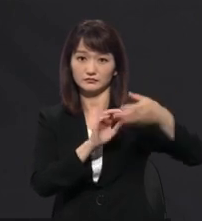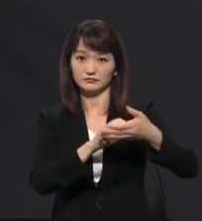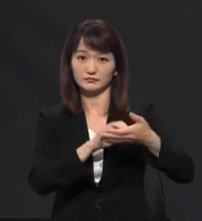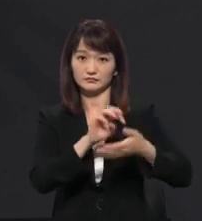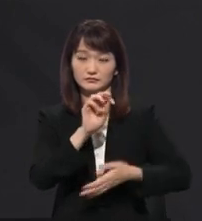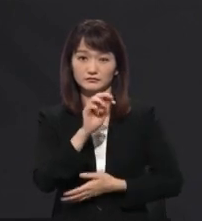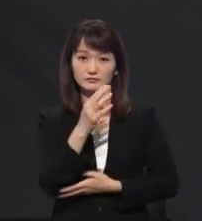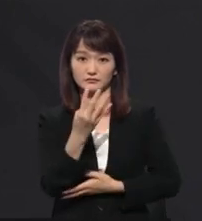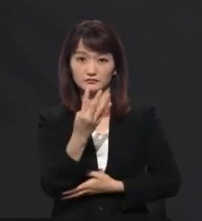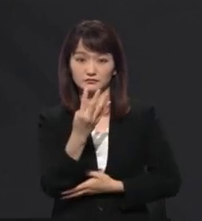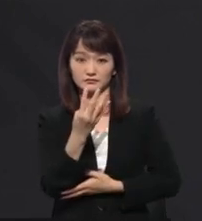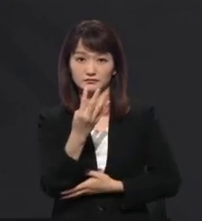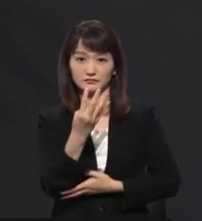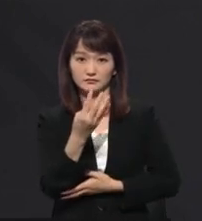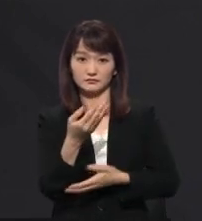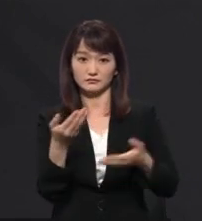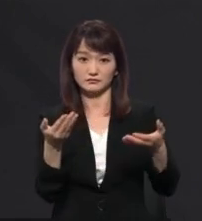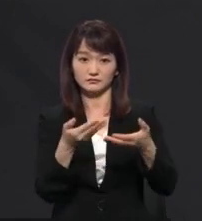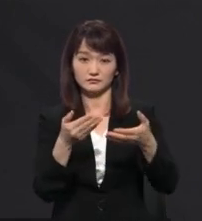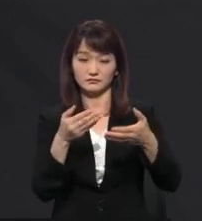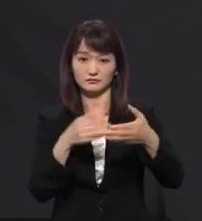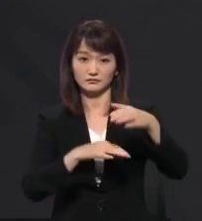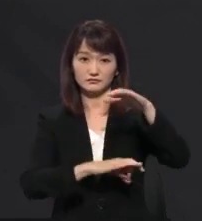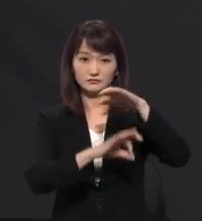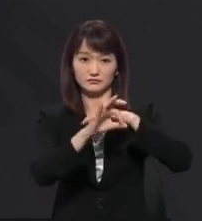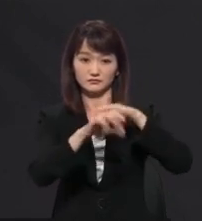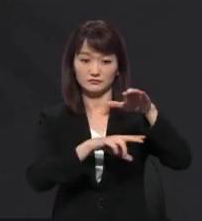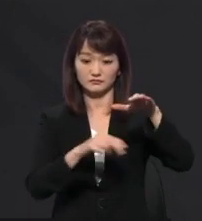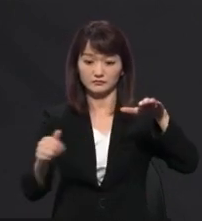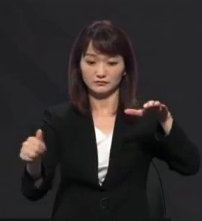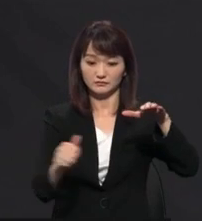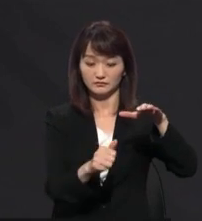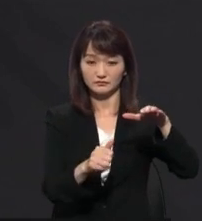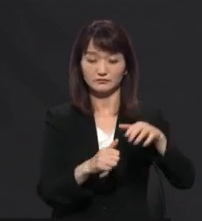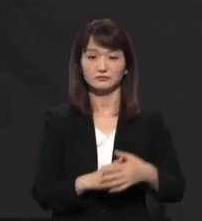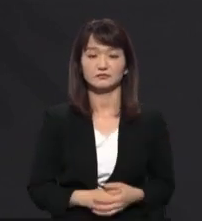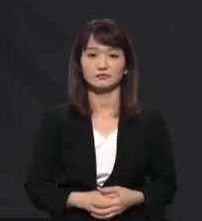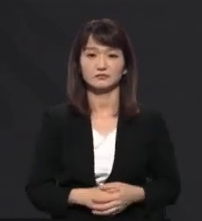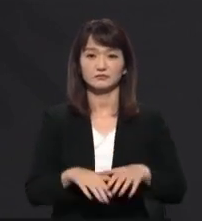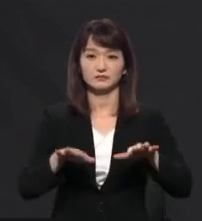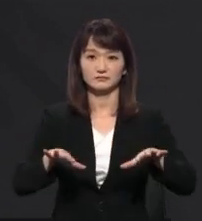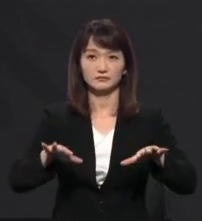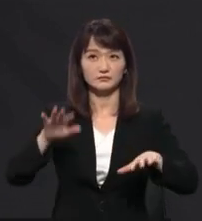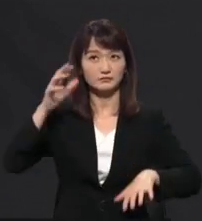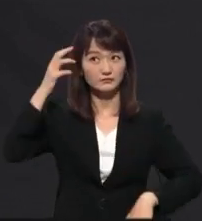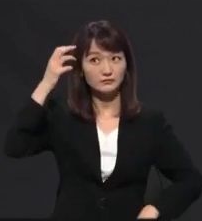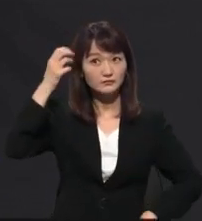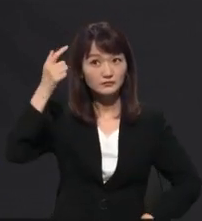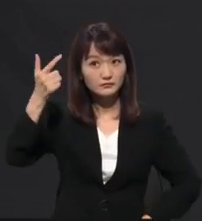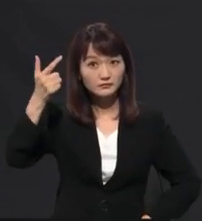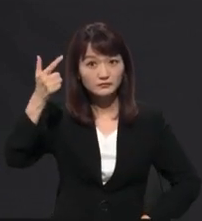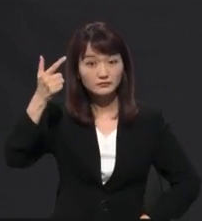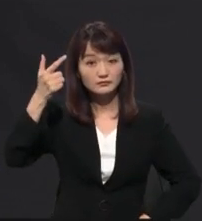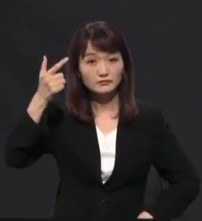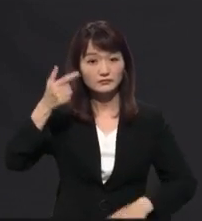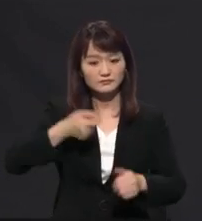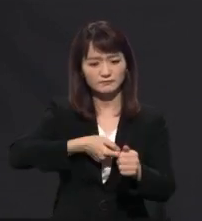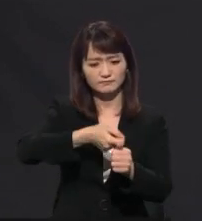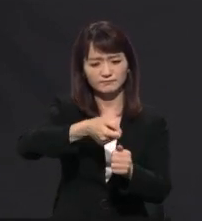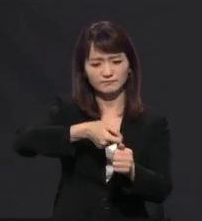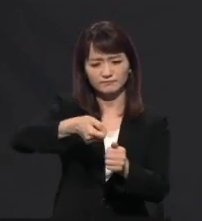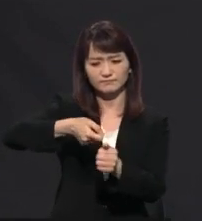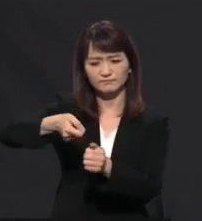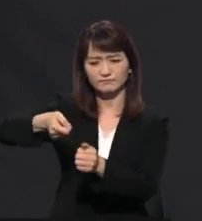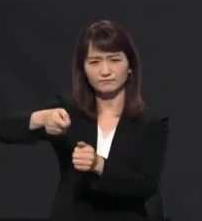저희가 출근길이 지하철을 탔고요 그리고 오늘로 따지면 86일째 삭발을 하고 있고요 삼각지역에서 매일매일